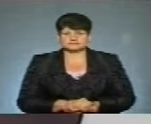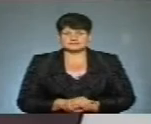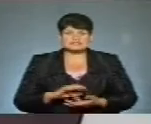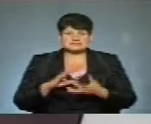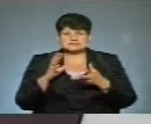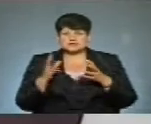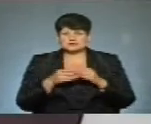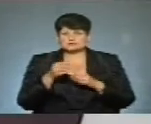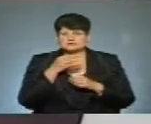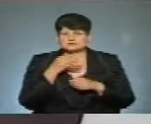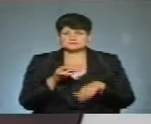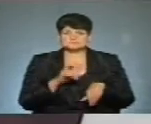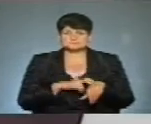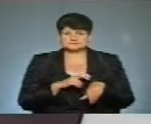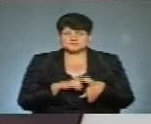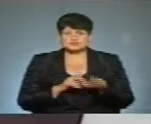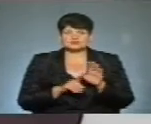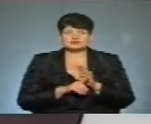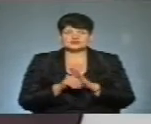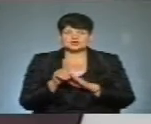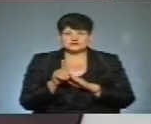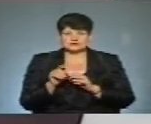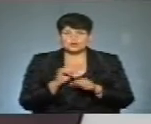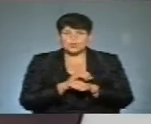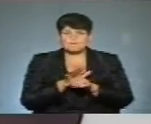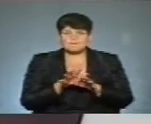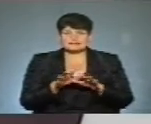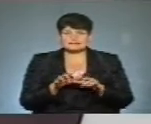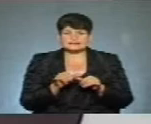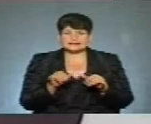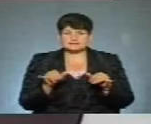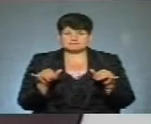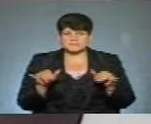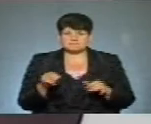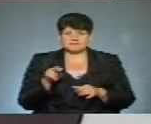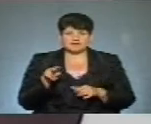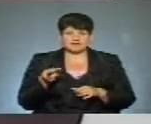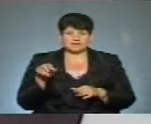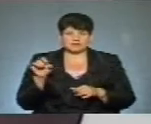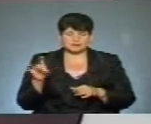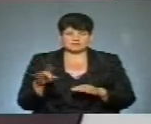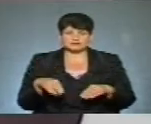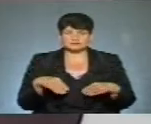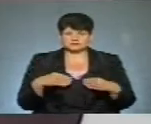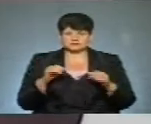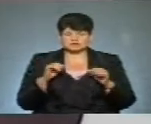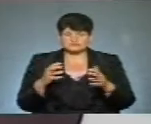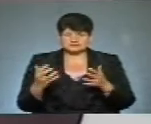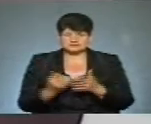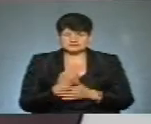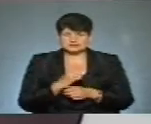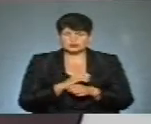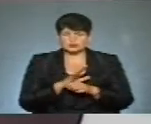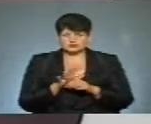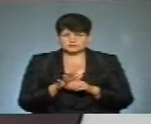Загалом, як розповіла епідеміологиня, з початку пандемії в області методом полімеразно-ланцюгової реакції, який дає змогу виявити коронавірус в організмі